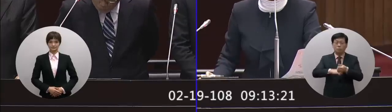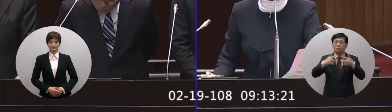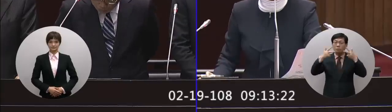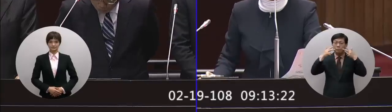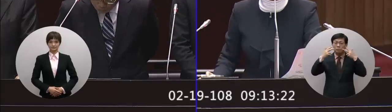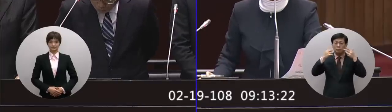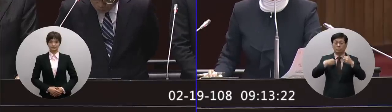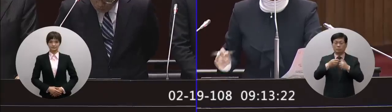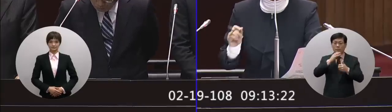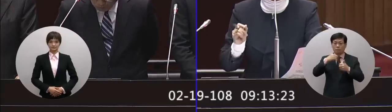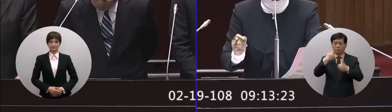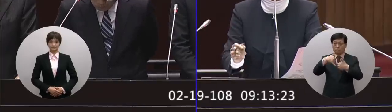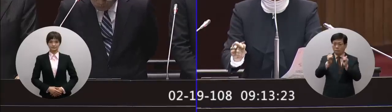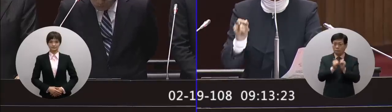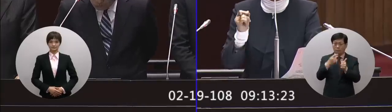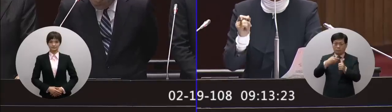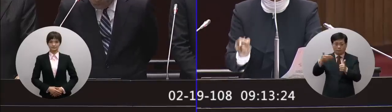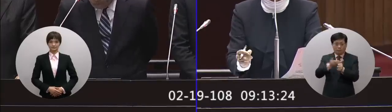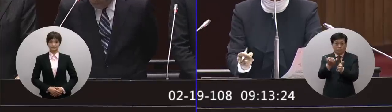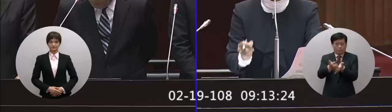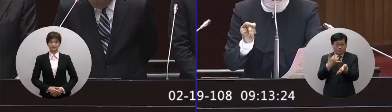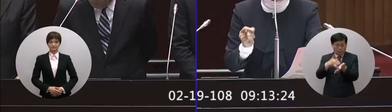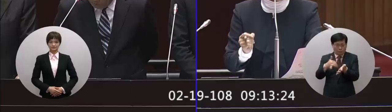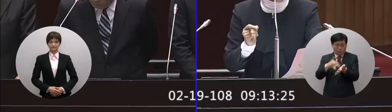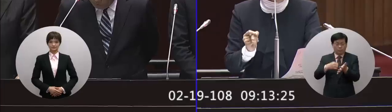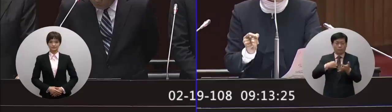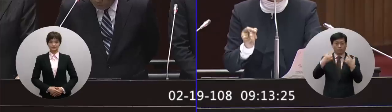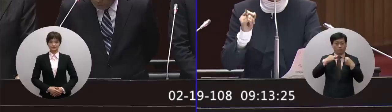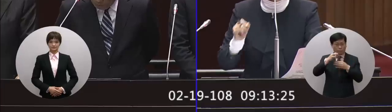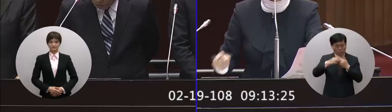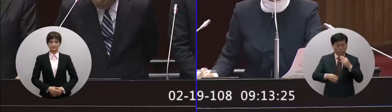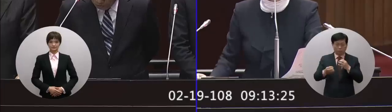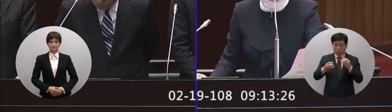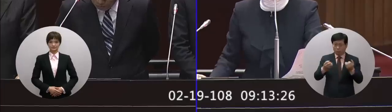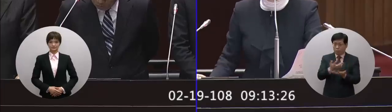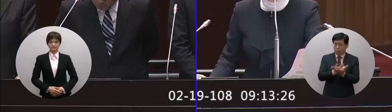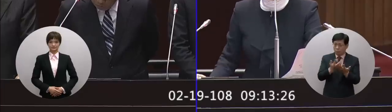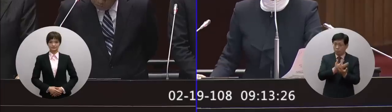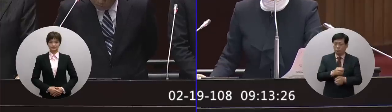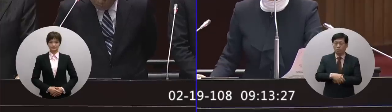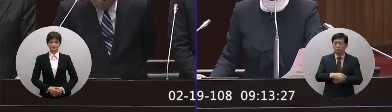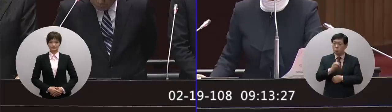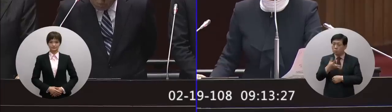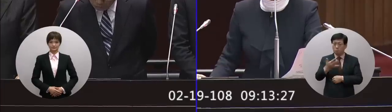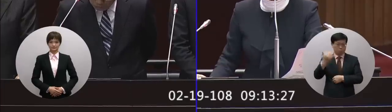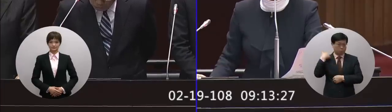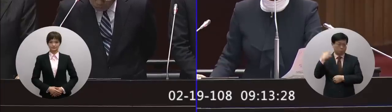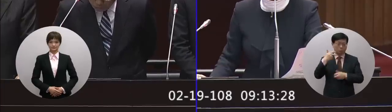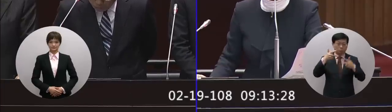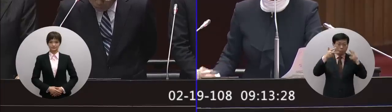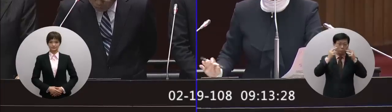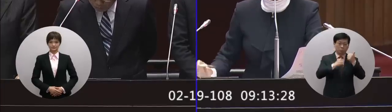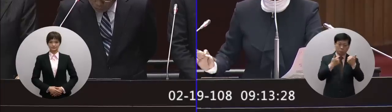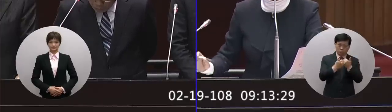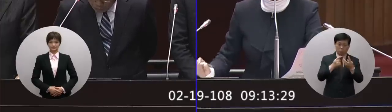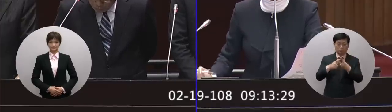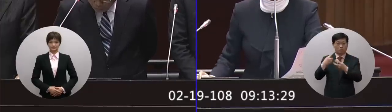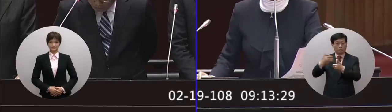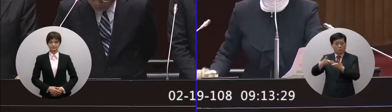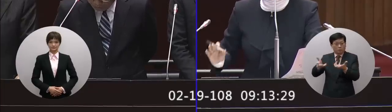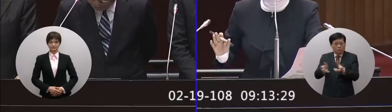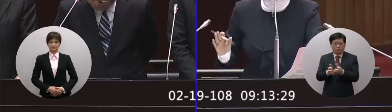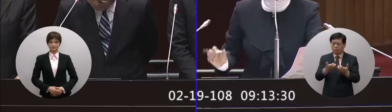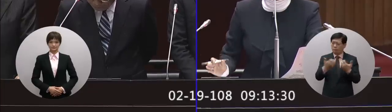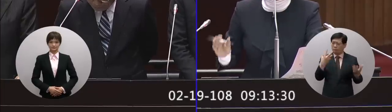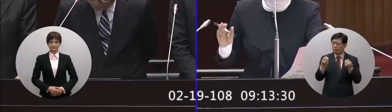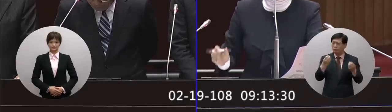住民族教育经费编列的原则还有协商的机制。因为以前原民会跟教育部分工不